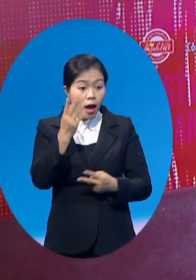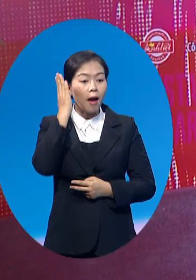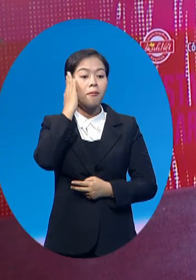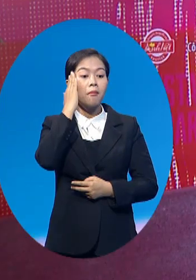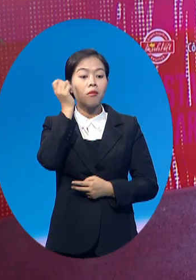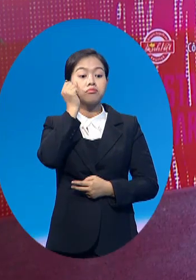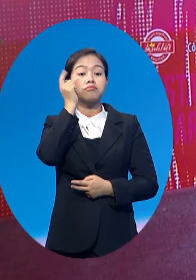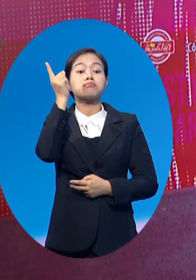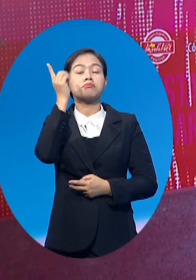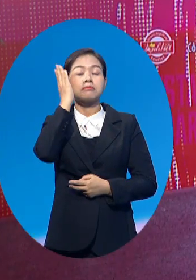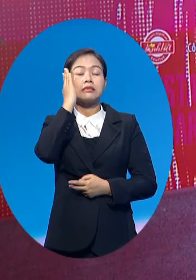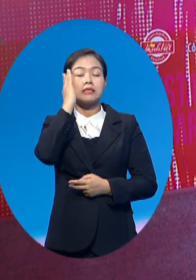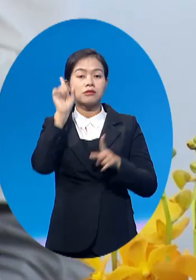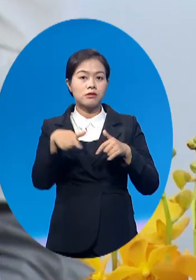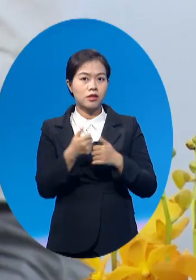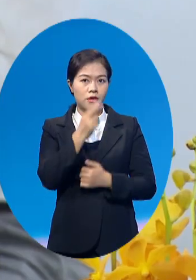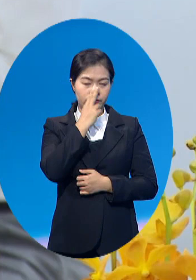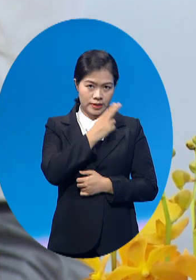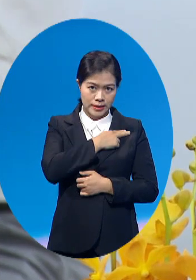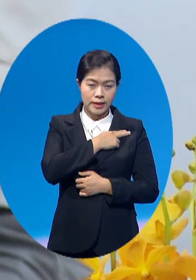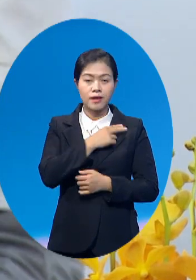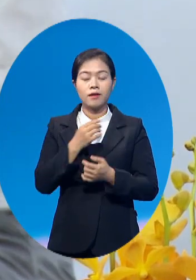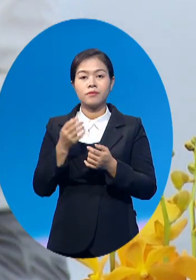Chủ tịch Hồ Chí Minh và Chủ tịch Fidel Castro đặt nền móng,